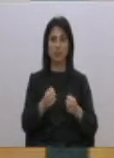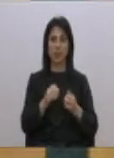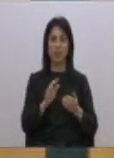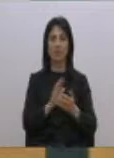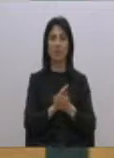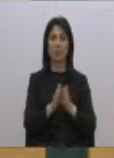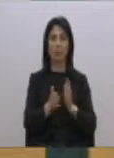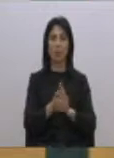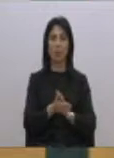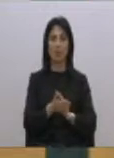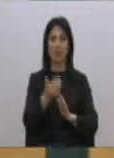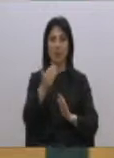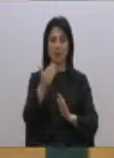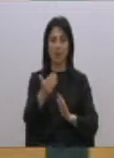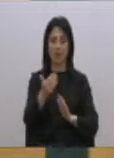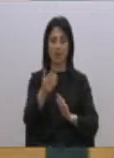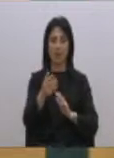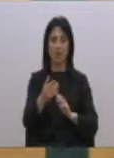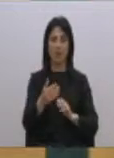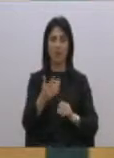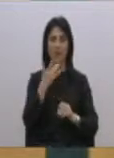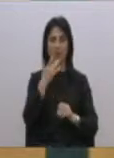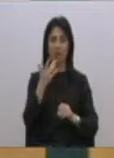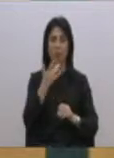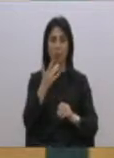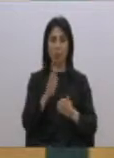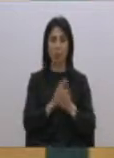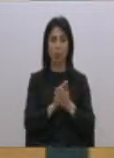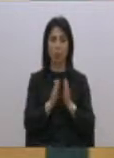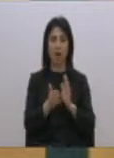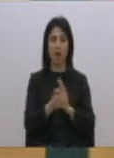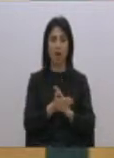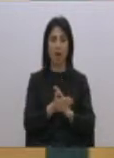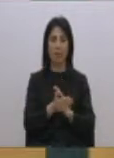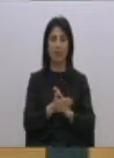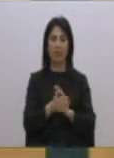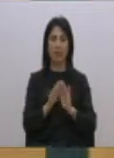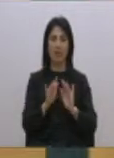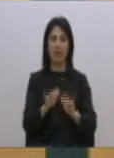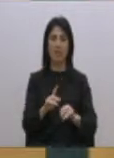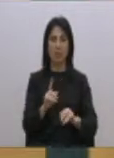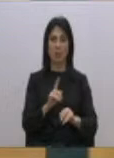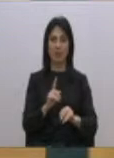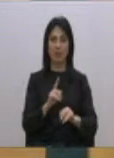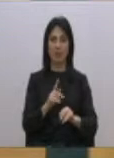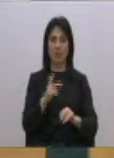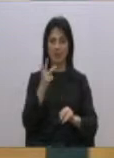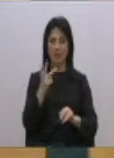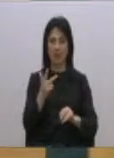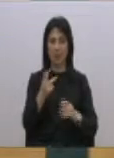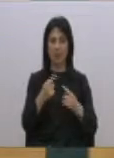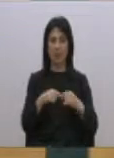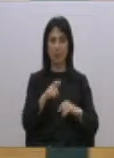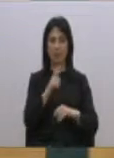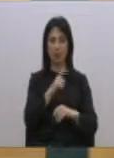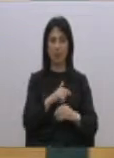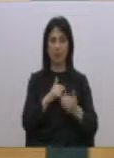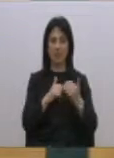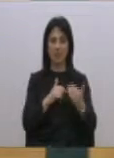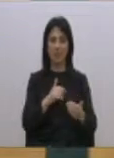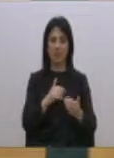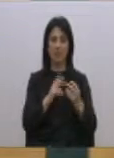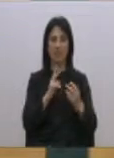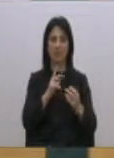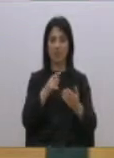სიტუაცია თქვენთან ეგეთი პოლიტიკური გარიგება, რომ გვეწარმოებინა, რომ 3 საბჭოს წევრისთვის თქვენ